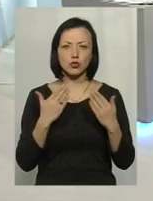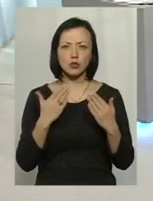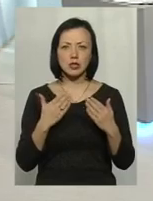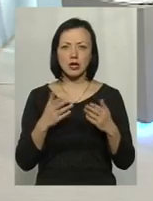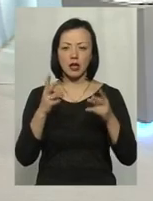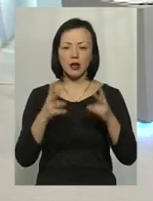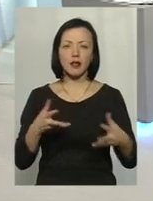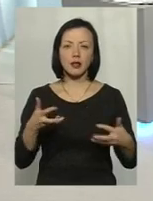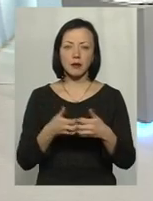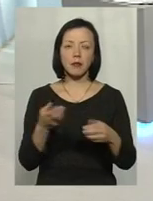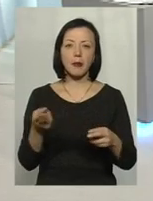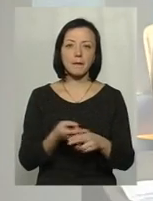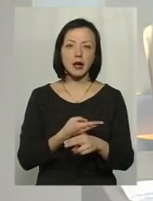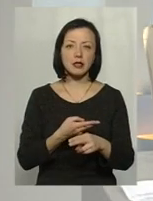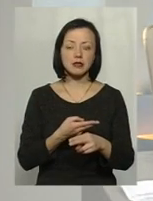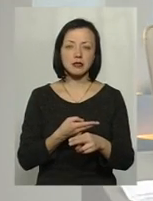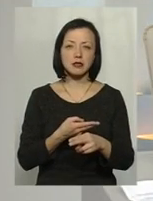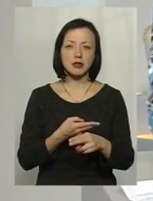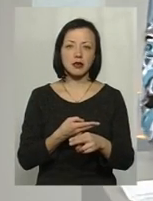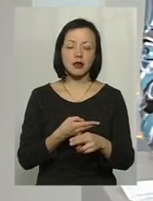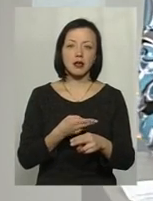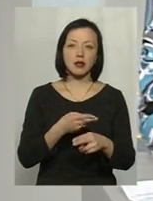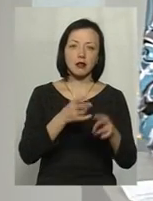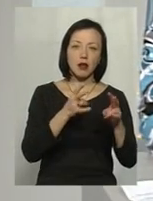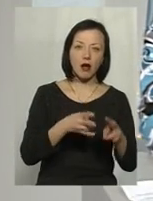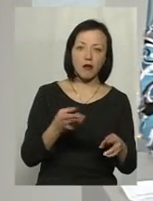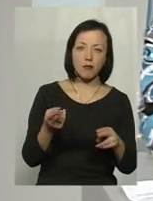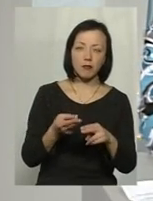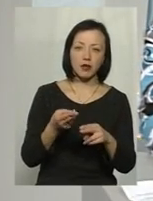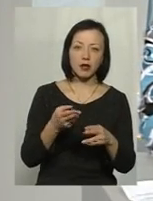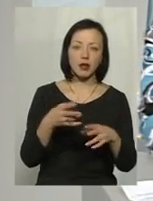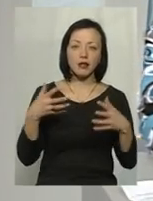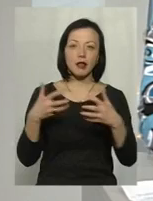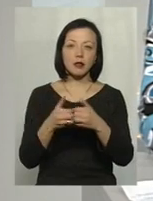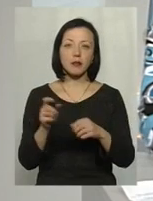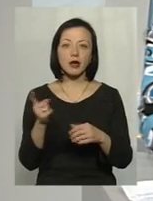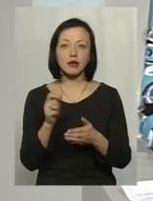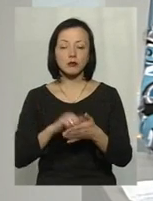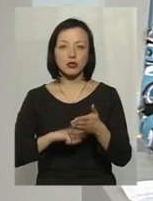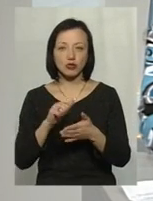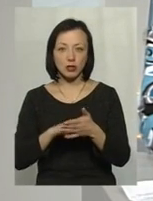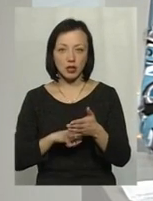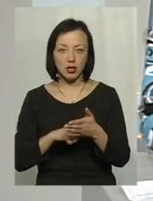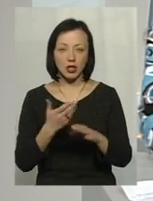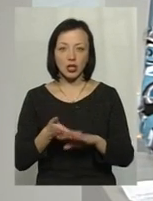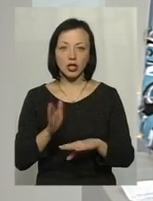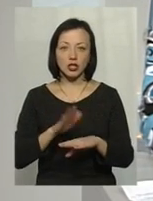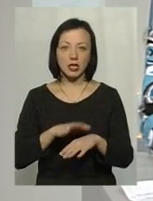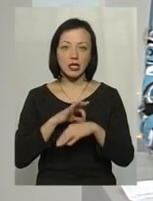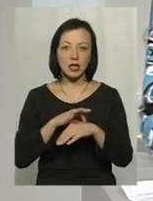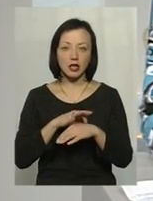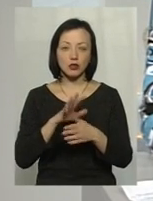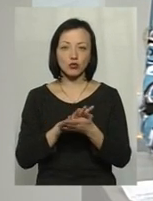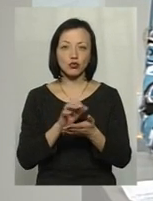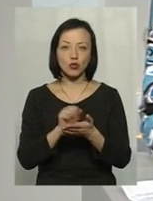ДТП без травм, що стосується ДТП, які спричинили тяжкі тілесні